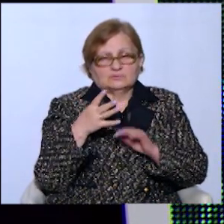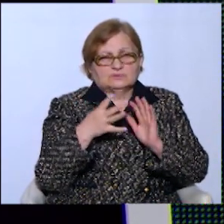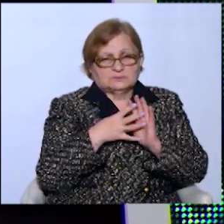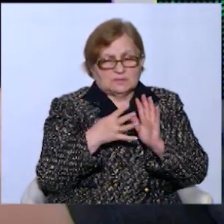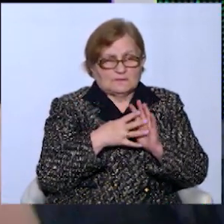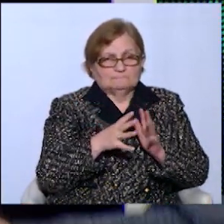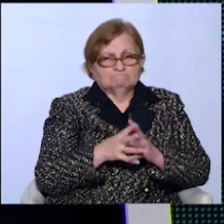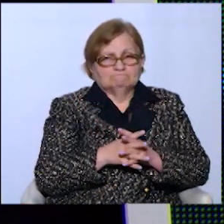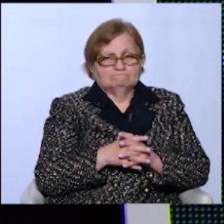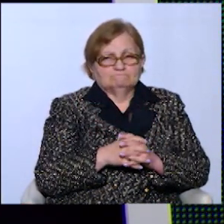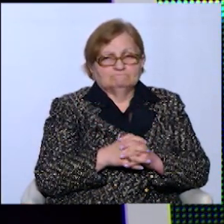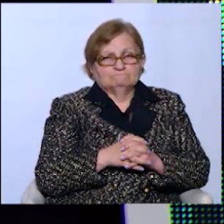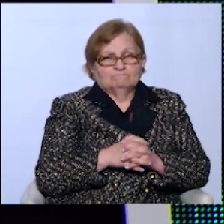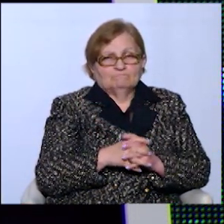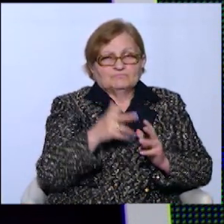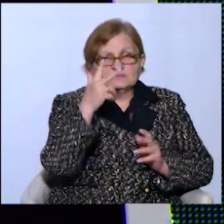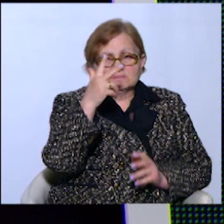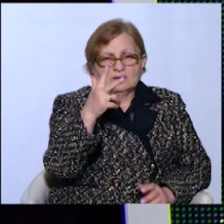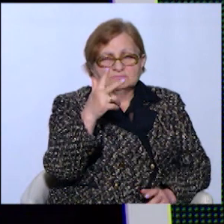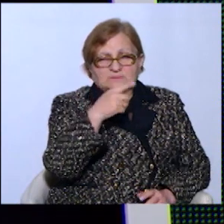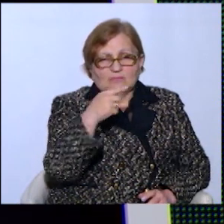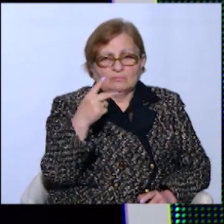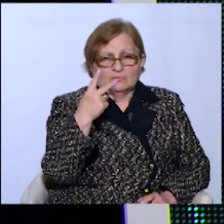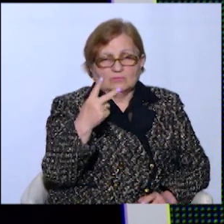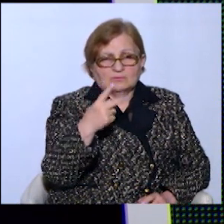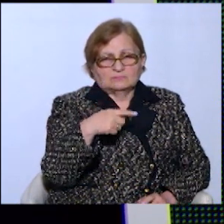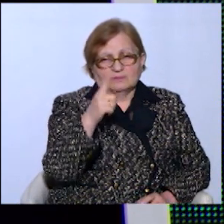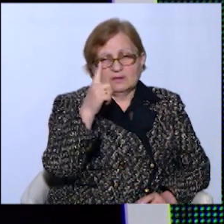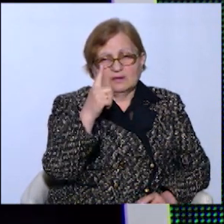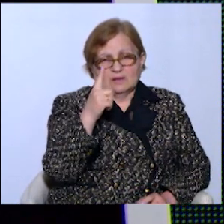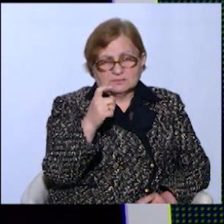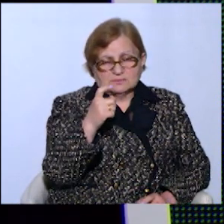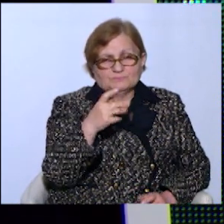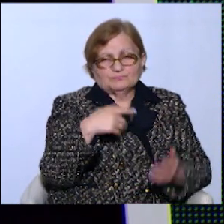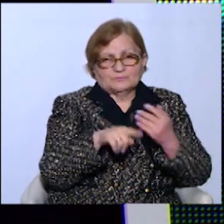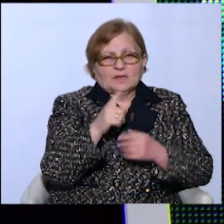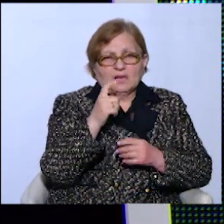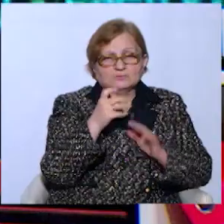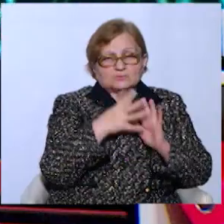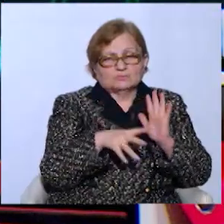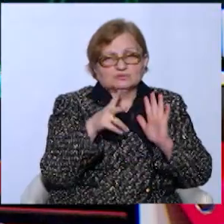9. 3-ს გამოვაკლოთ 3 ასეულს. 2 ასეული, 1. გამოგვივიდა